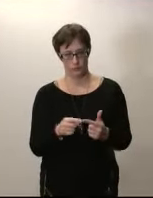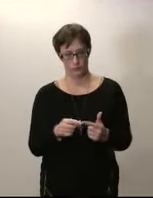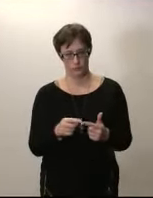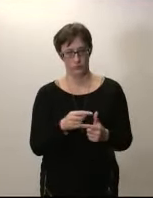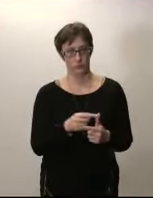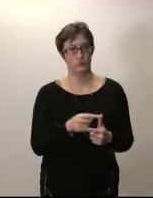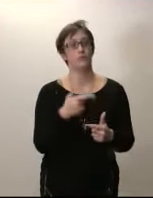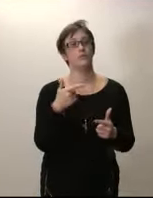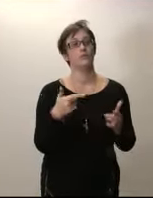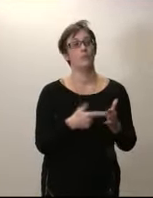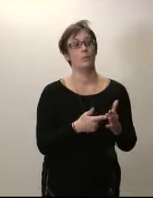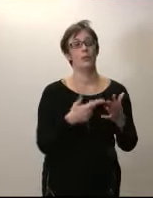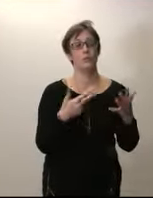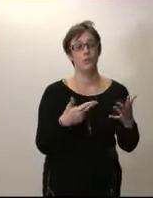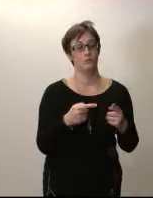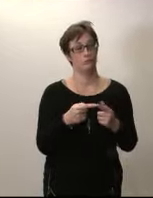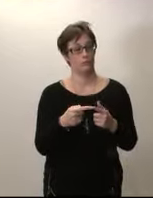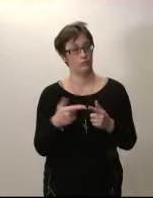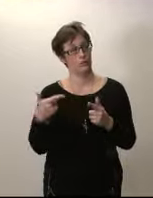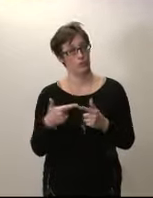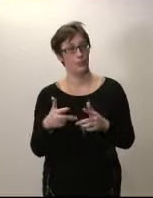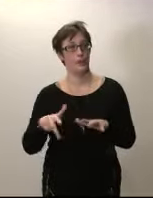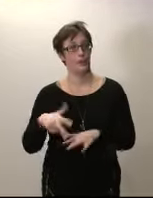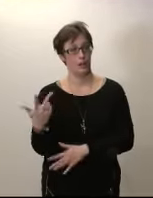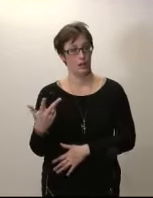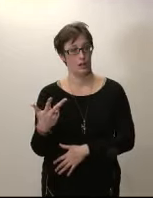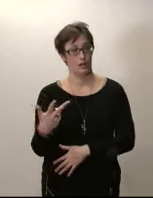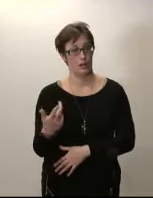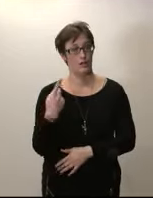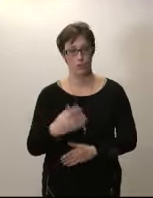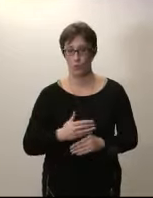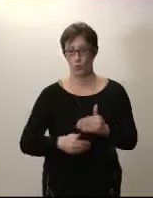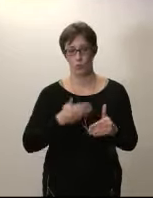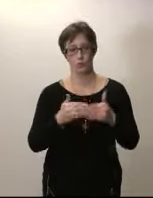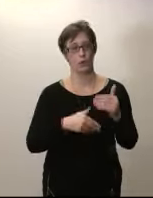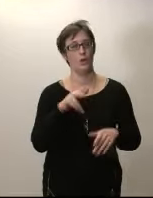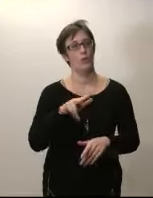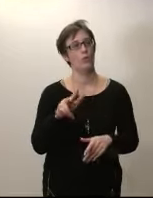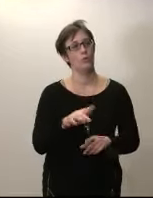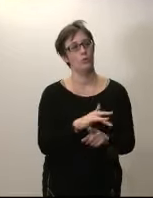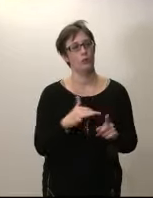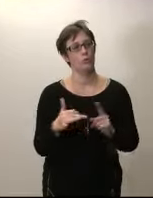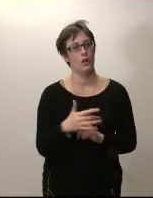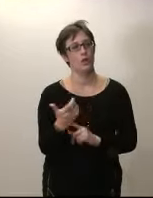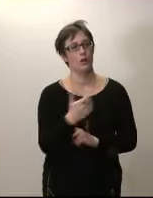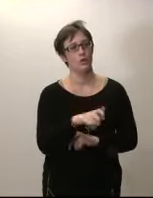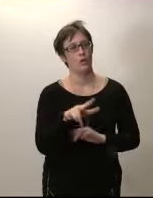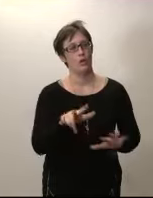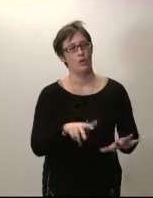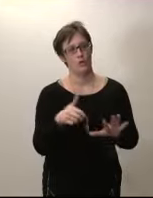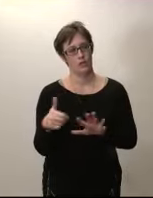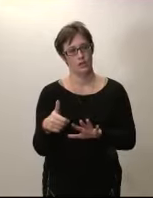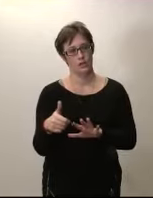2008-2013, vous avez fait 286 logements sociaux. Et le tableau